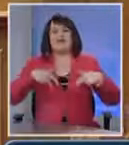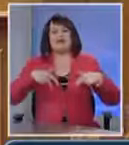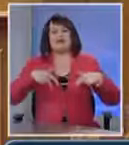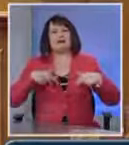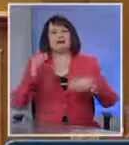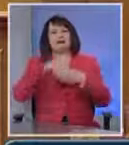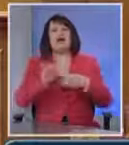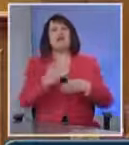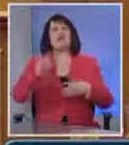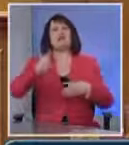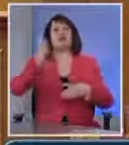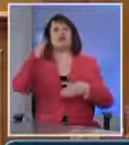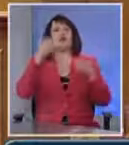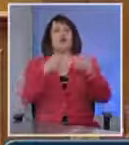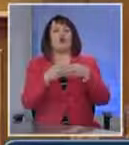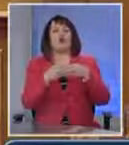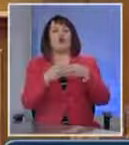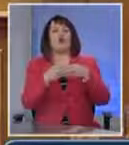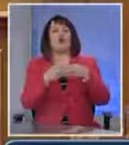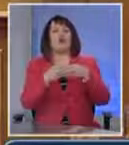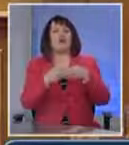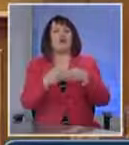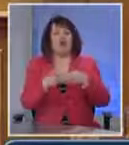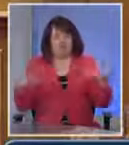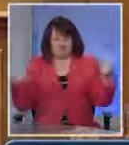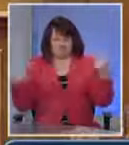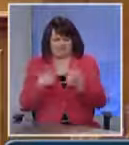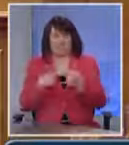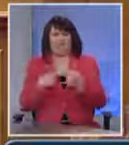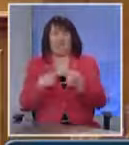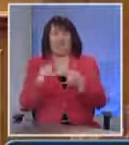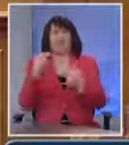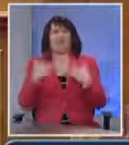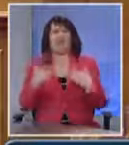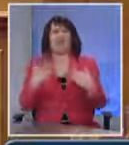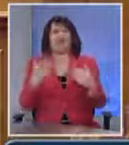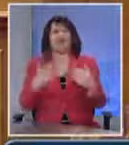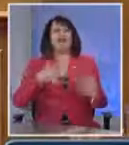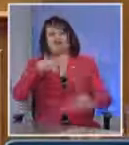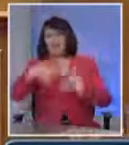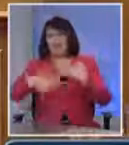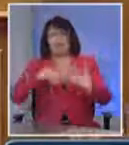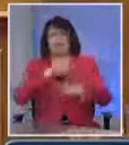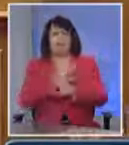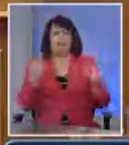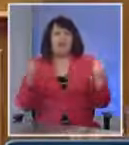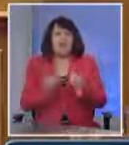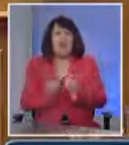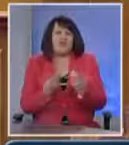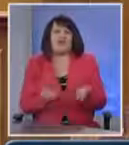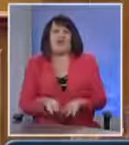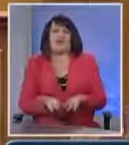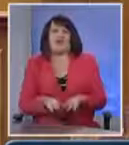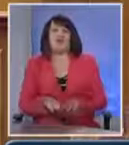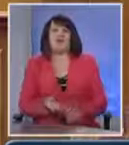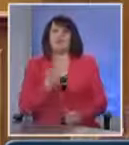συμμετοχή του πρώτου κόμματος είναι ανομαλία. Είναι κοινοβουλευτική ανομαλία. Εκτός βέβαια αν μιλάμε για